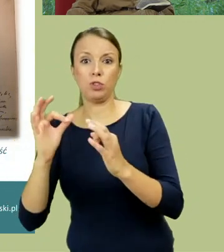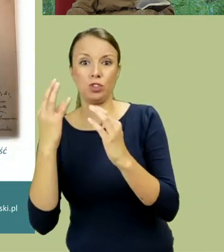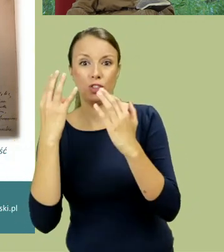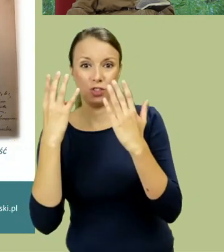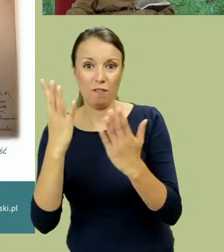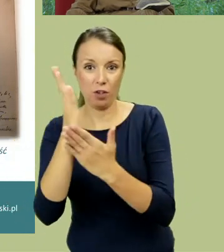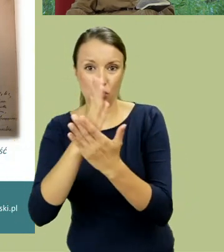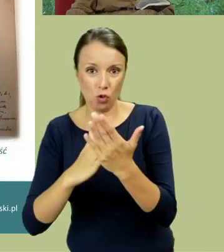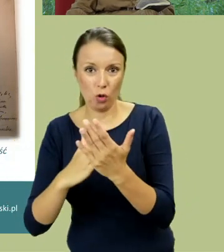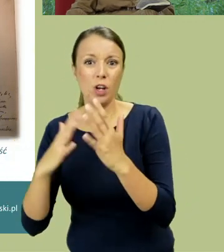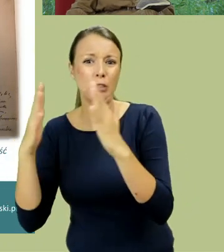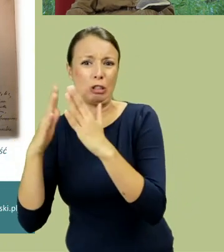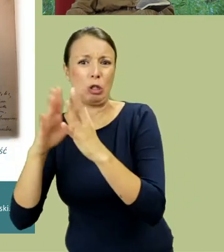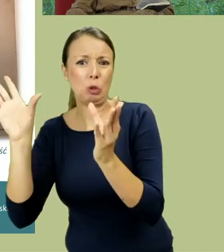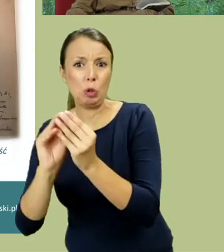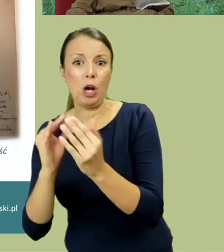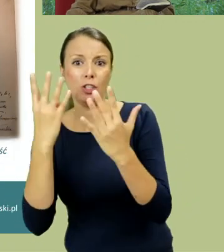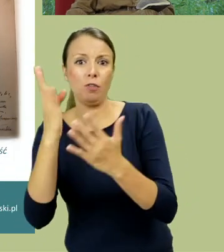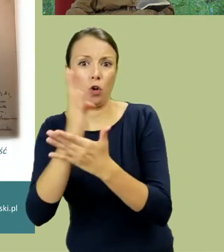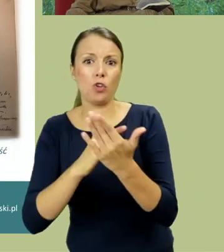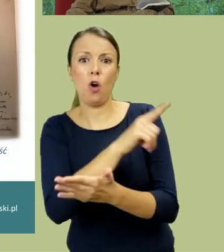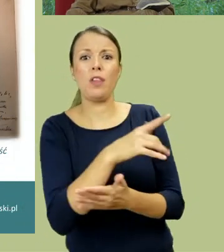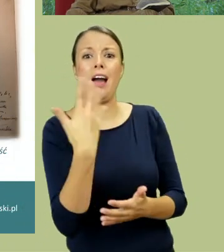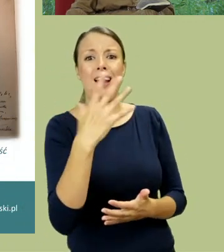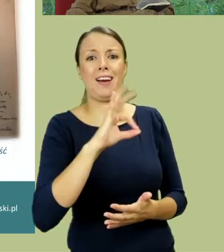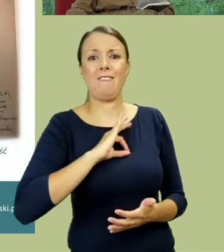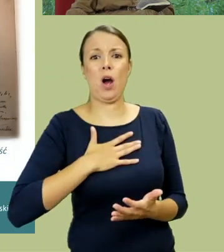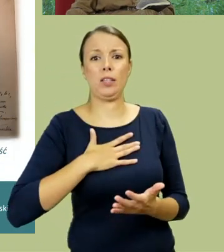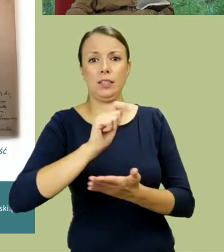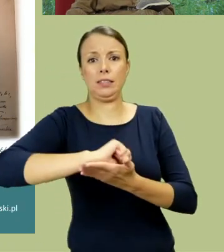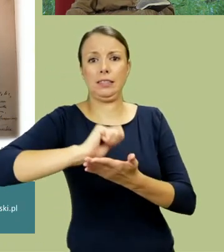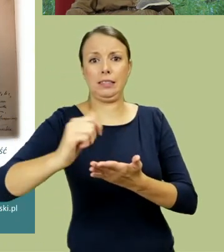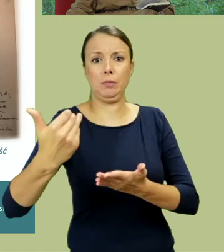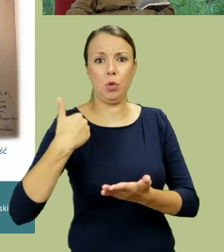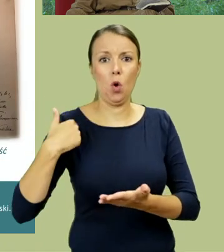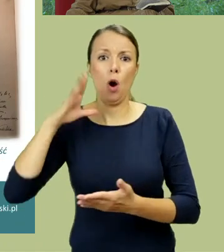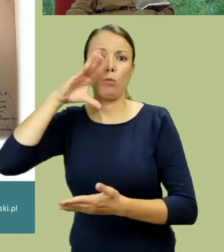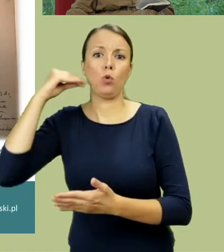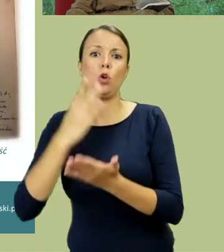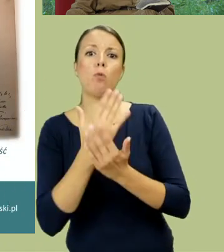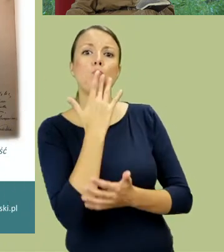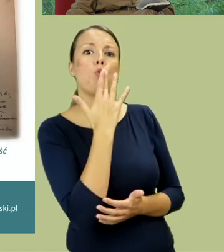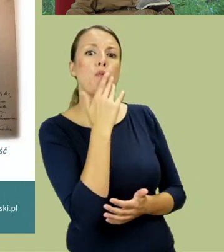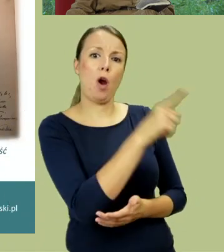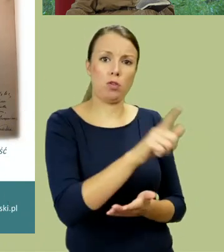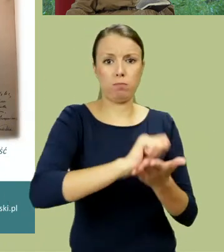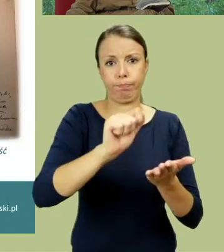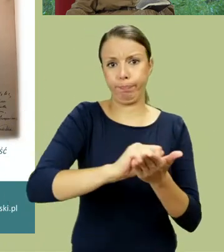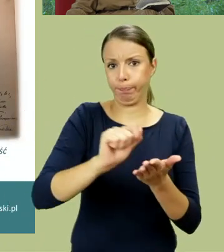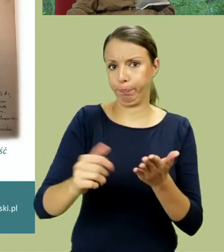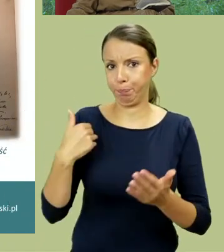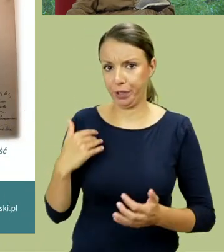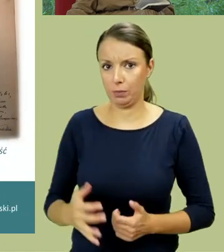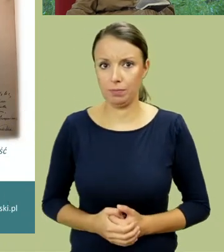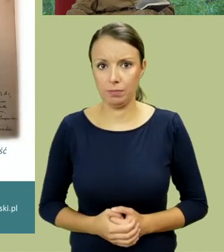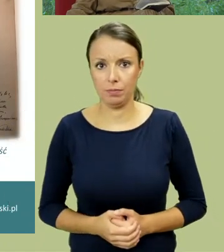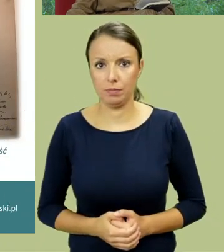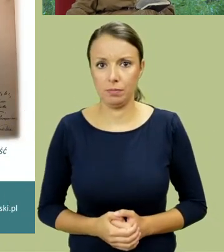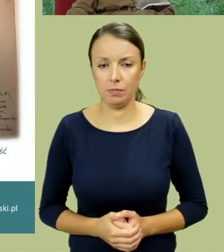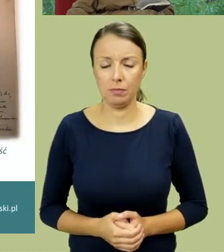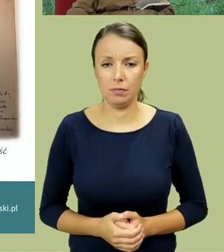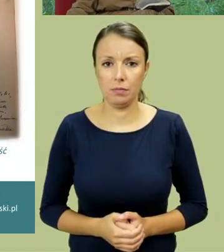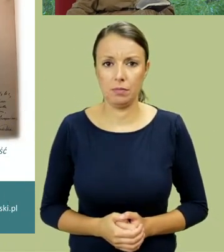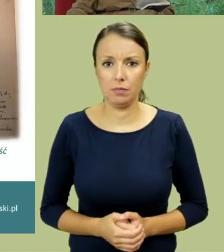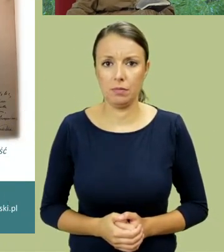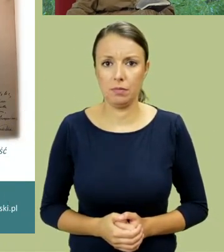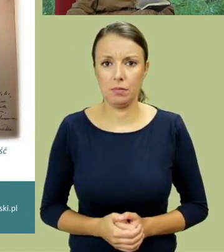napisane jej ręką. I rzeczywiście pełniła tę funkcję